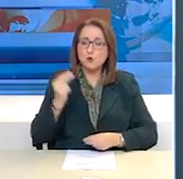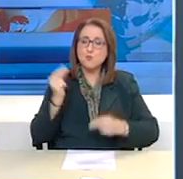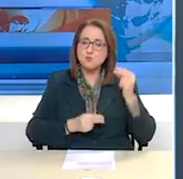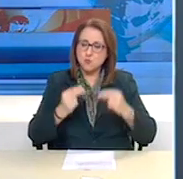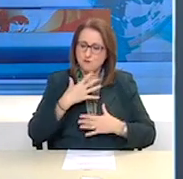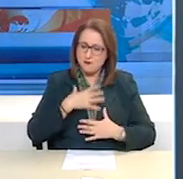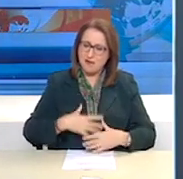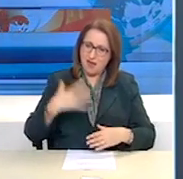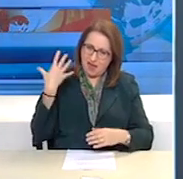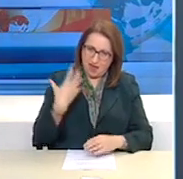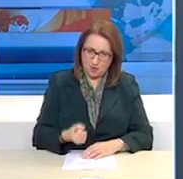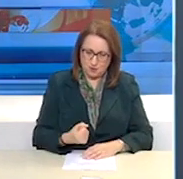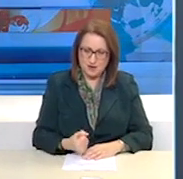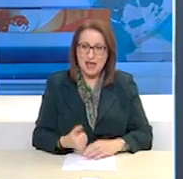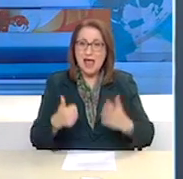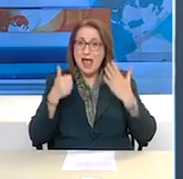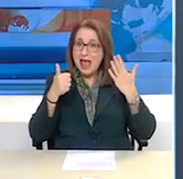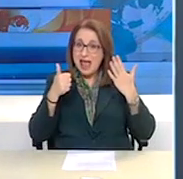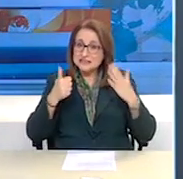6 ασθενείς έχουν εξέλθει από τις ΜΕΘ.